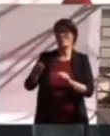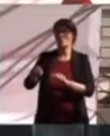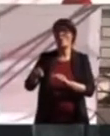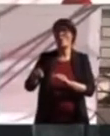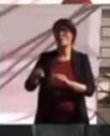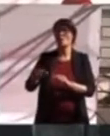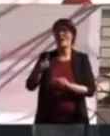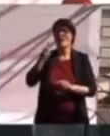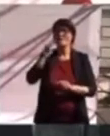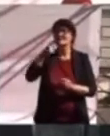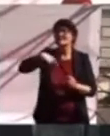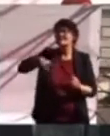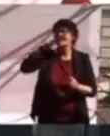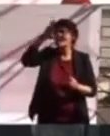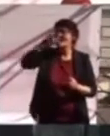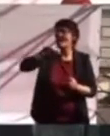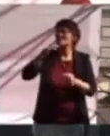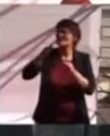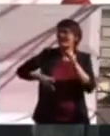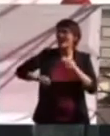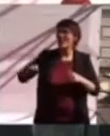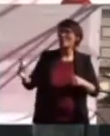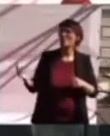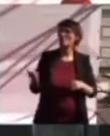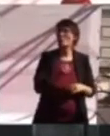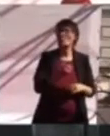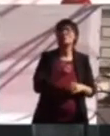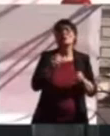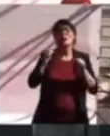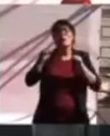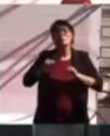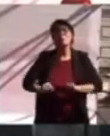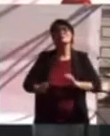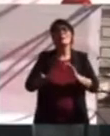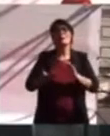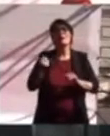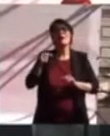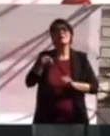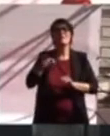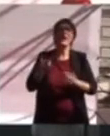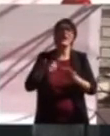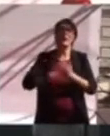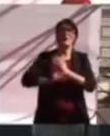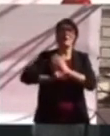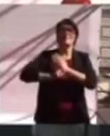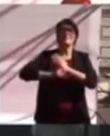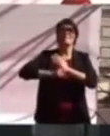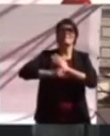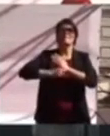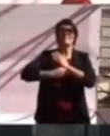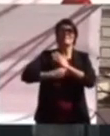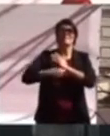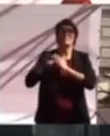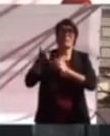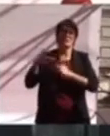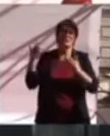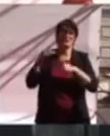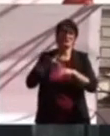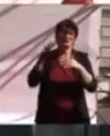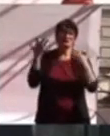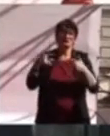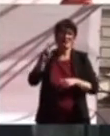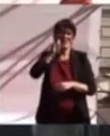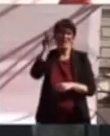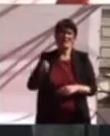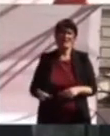obiettivo è e visa evitare le misure più drastiche perché le misure più drastiche che noi abbiamo già fatto in italia e hanno poi